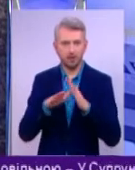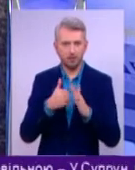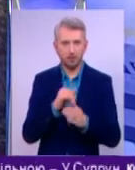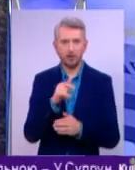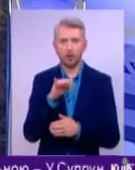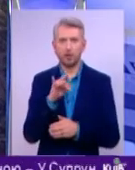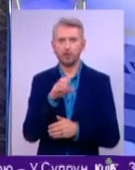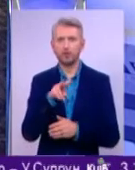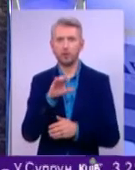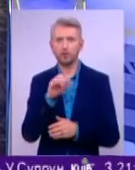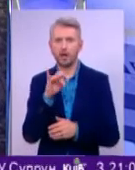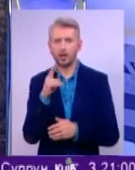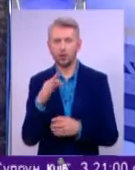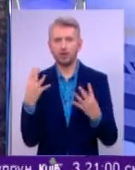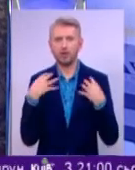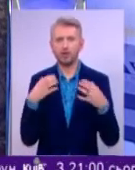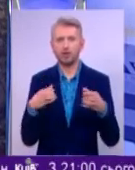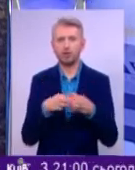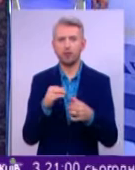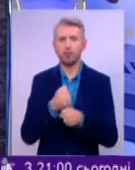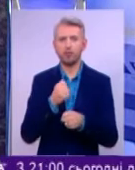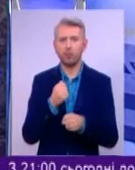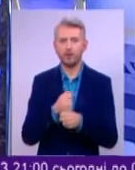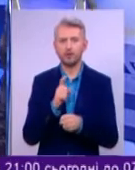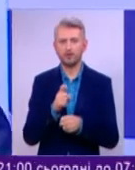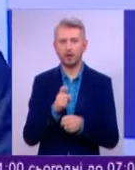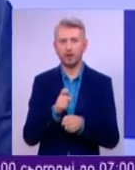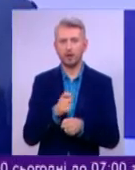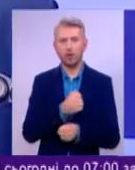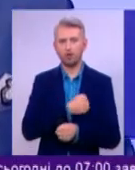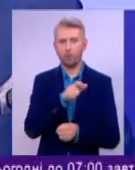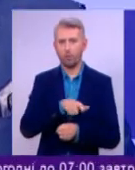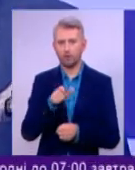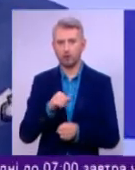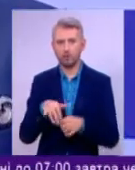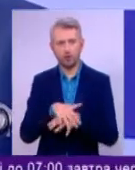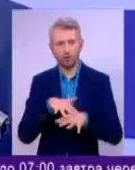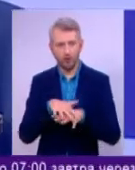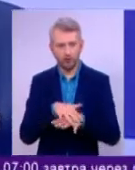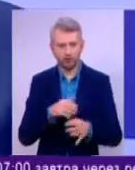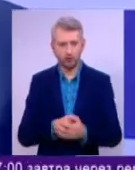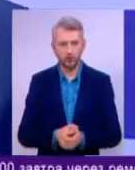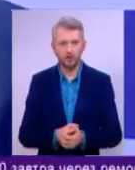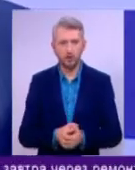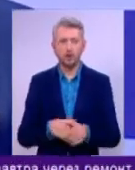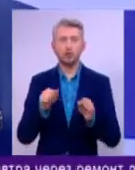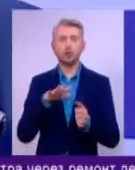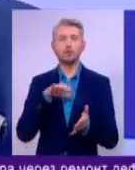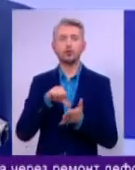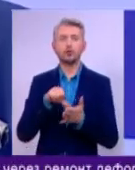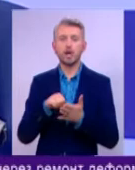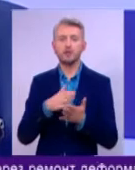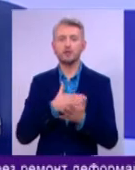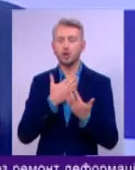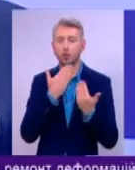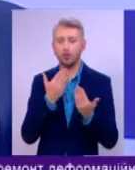роботі з особовим складом та громадськістю. Мої вітання. Що ж, шановні глядачі, Користувачі Фейсбуку можете стати учасниками нашого